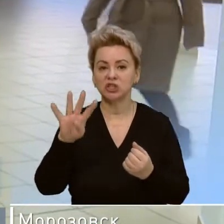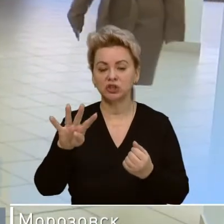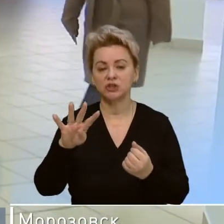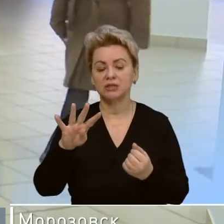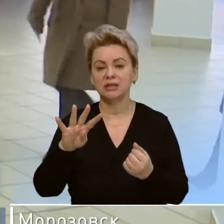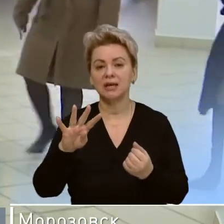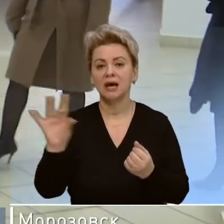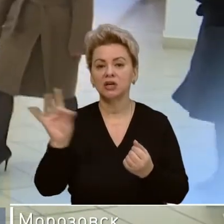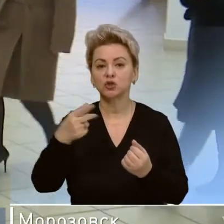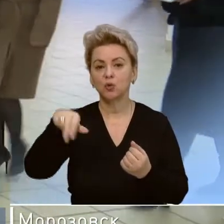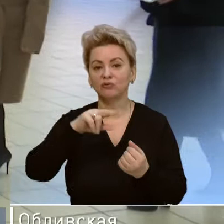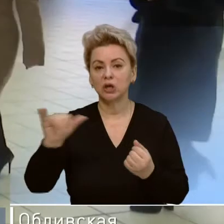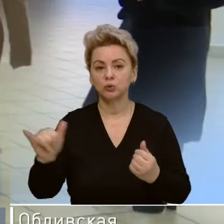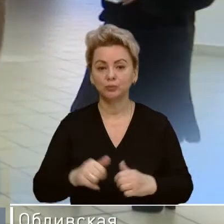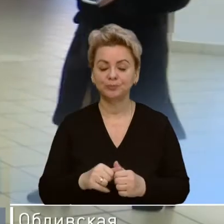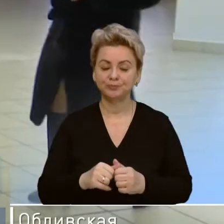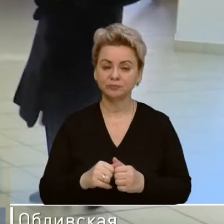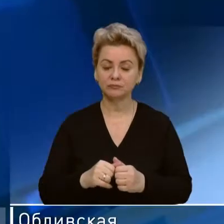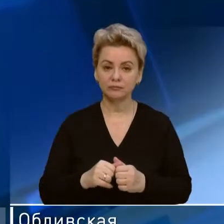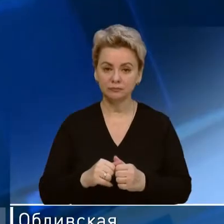Хамчиев, Дон-24, Ростов-на-Дону.